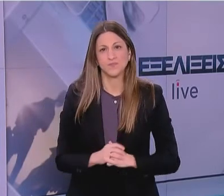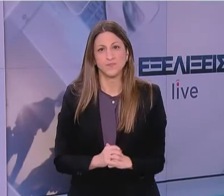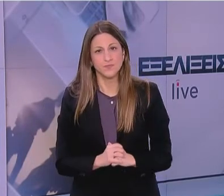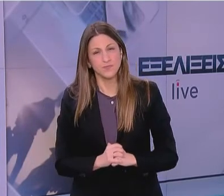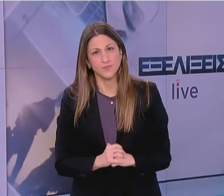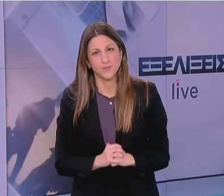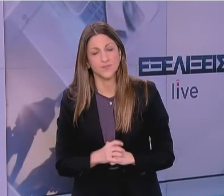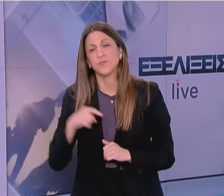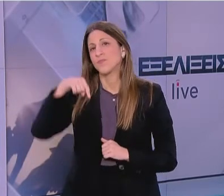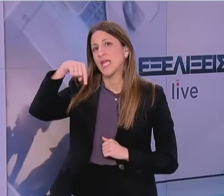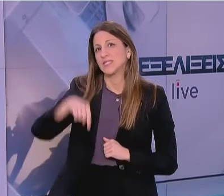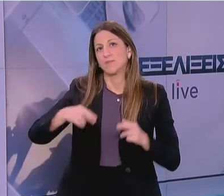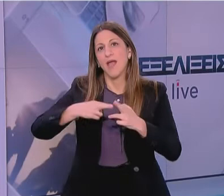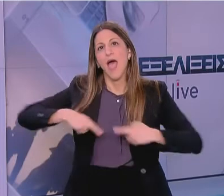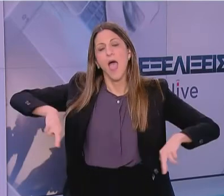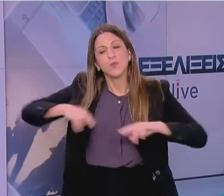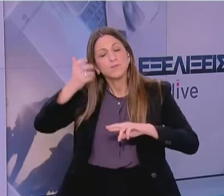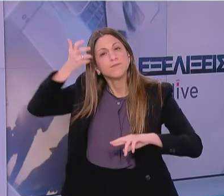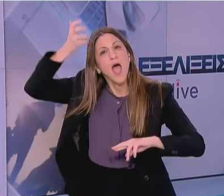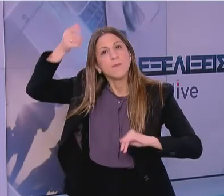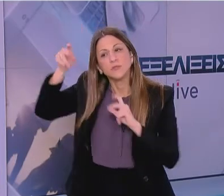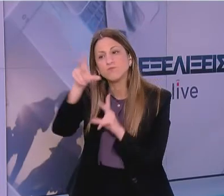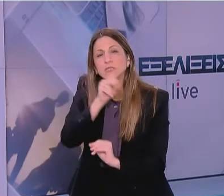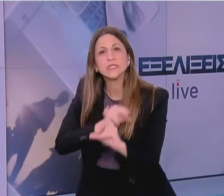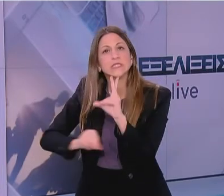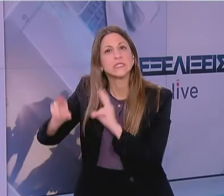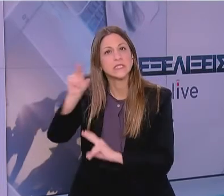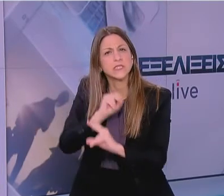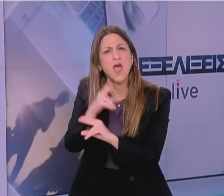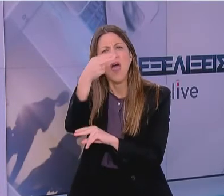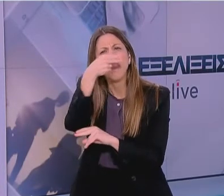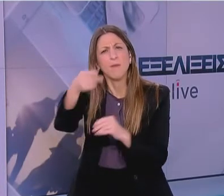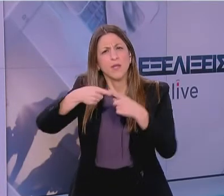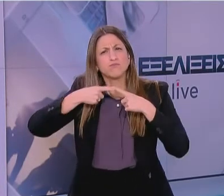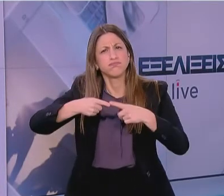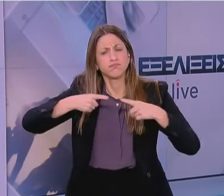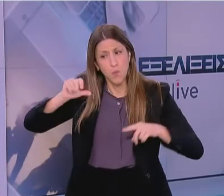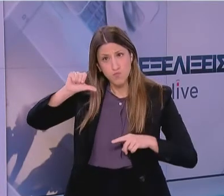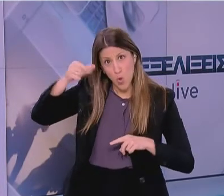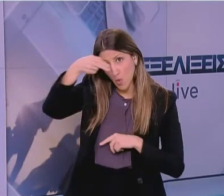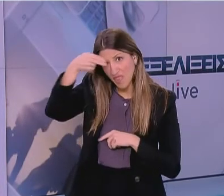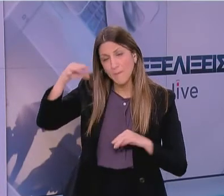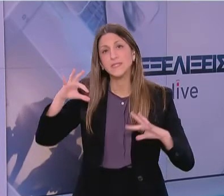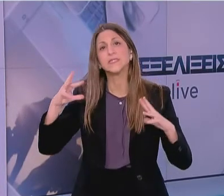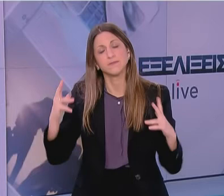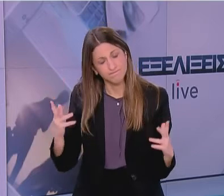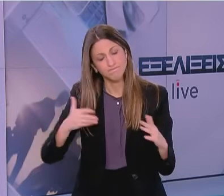Σήμερα συνεδρίασε η Επιτροπή Εμπειρογνωμόνων για διάφορα θέματα. Ένα από τα θέματα που συζητήθηκαν ήταν